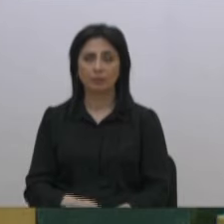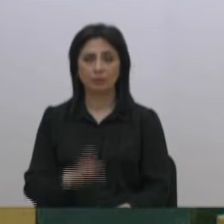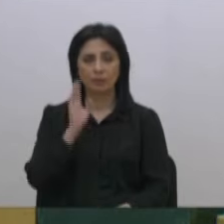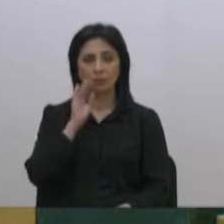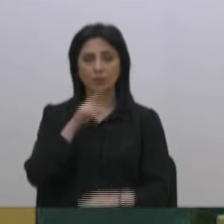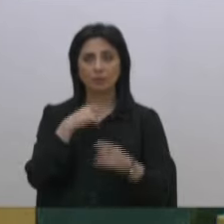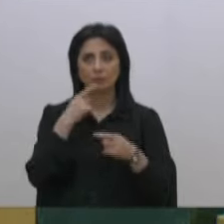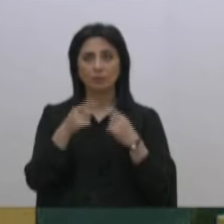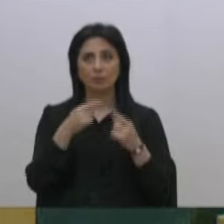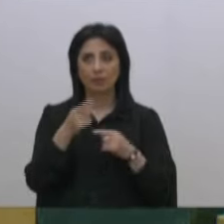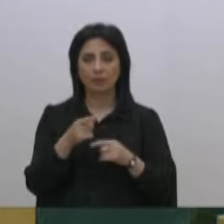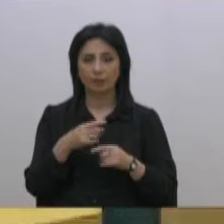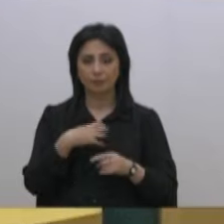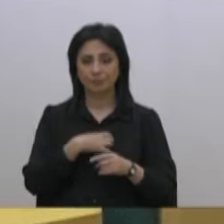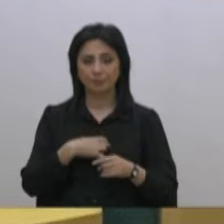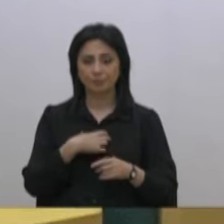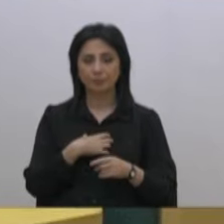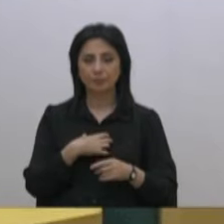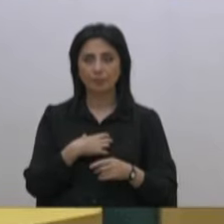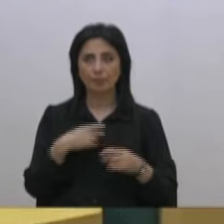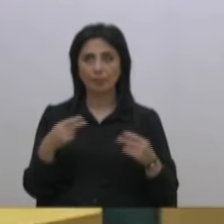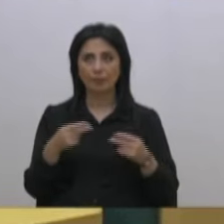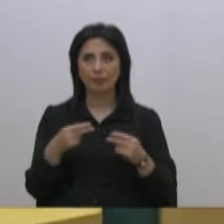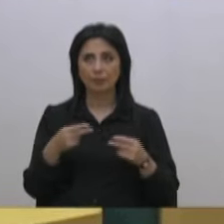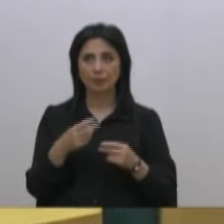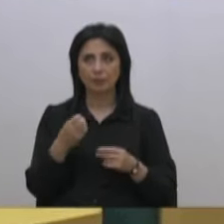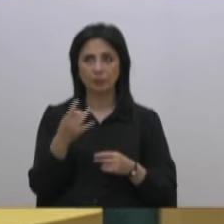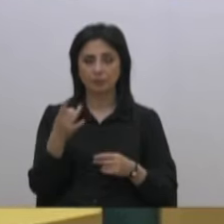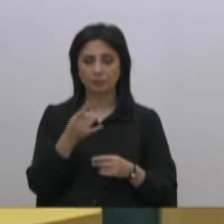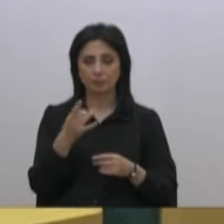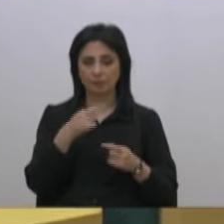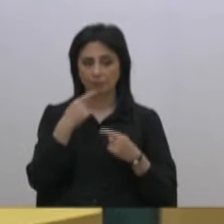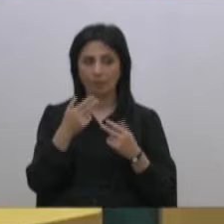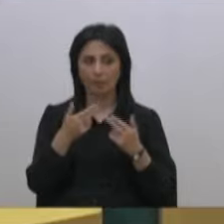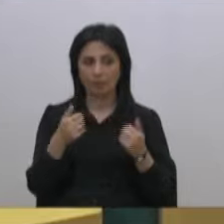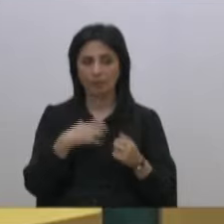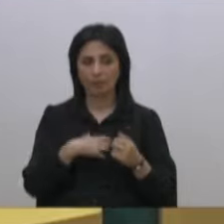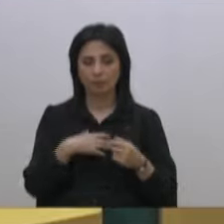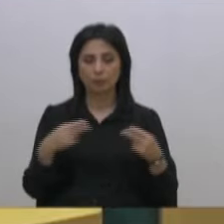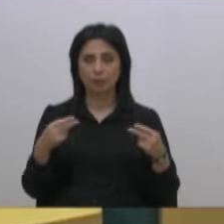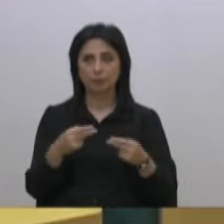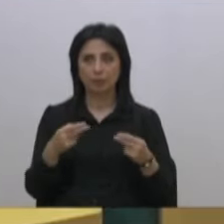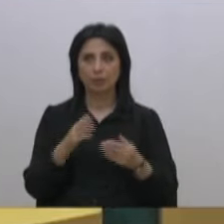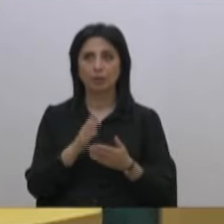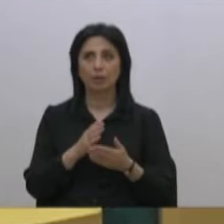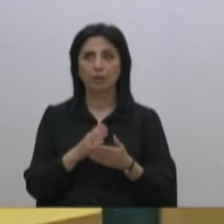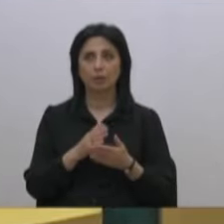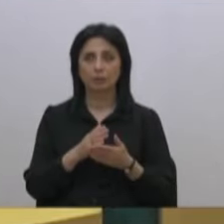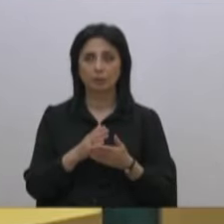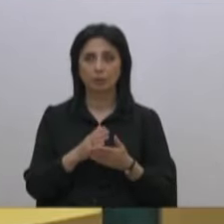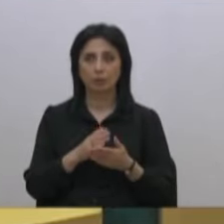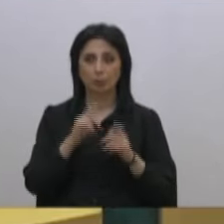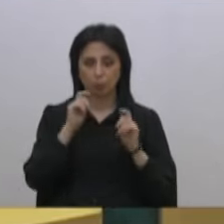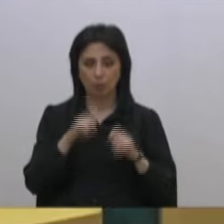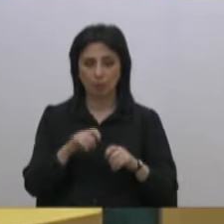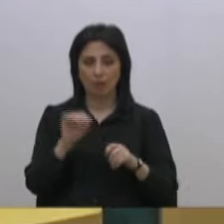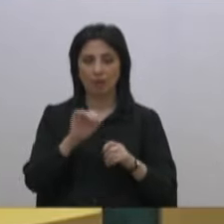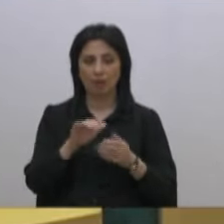როდესაც ვლაპარაკობთ სტრატეგიულ პარტნიორობაზე კიდევ ერთხელ ვიტყვი. აი, სტრატეგიული პარტნიორი არის